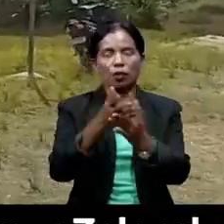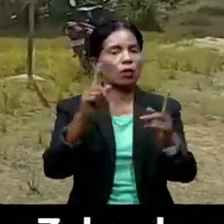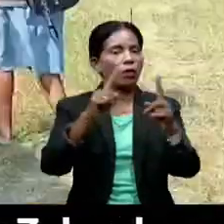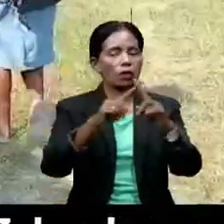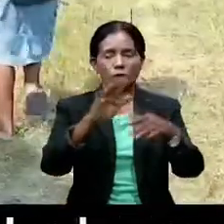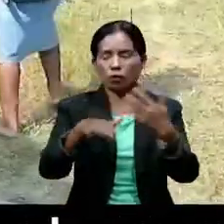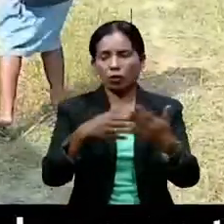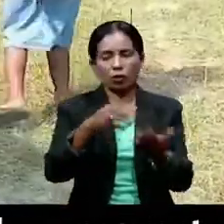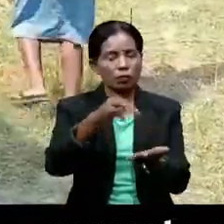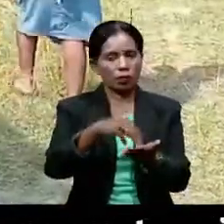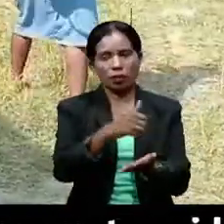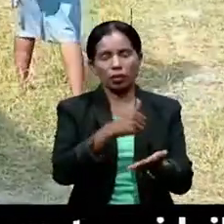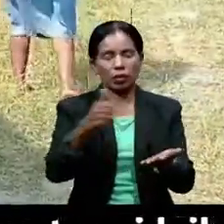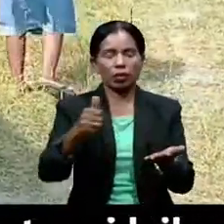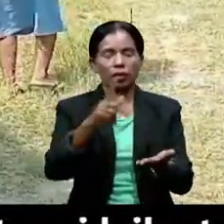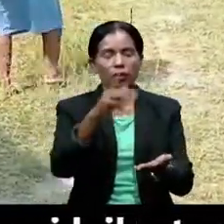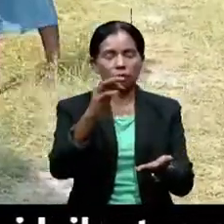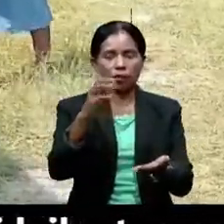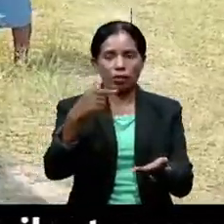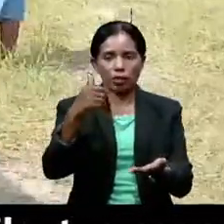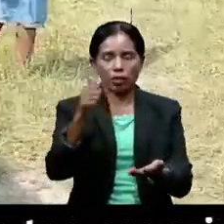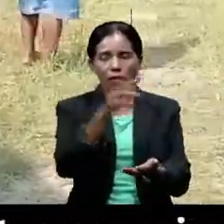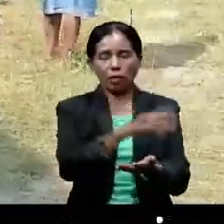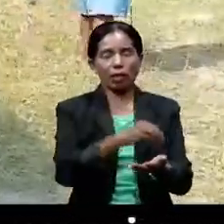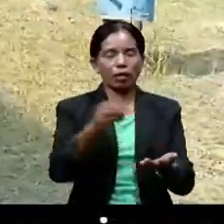Bebe materia sir seluk anisan kimika, fizika,